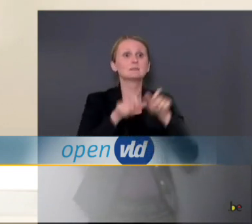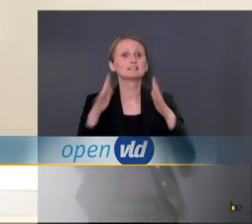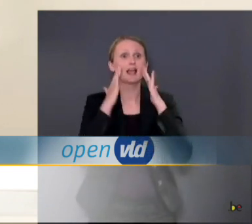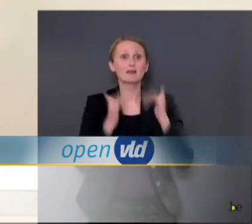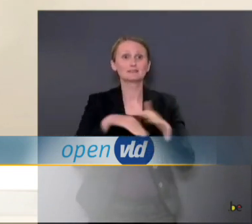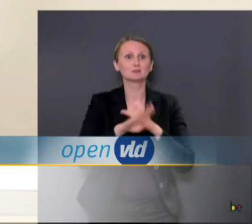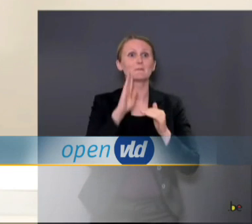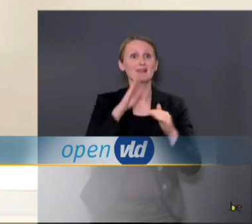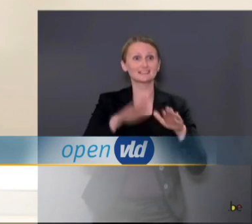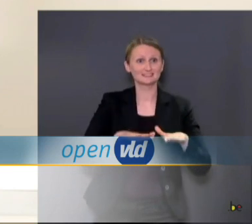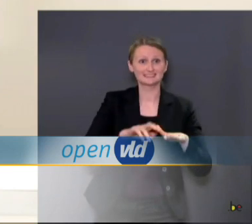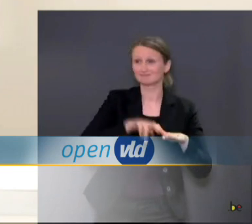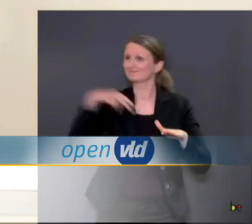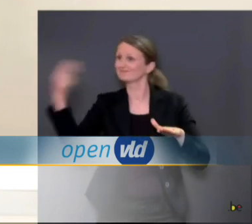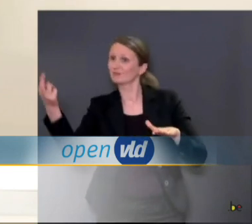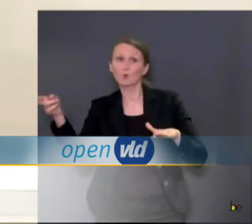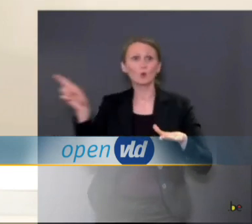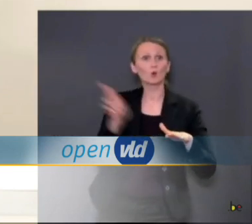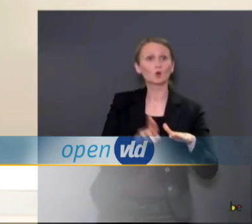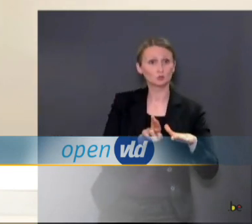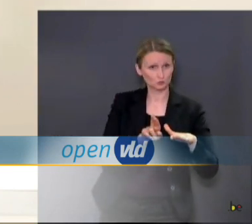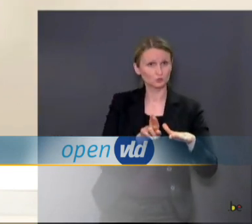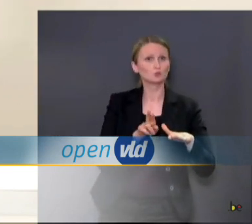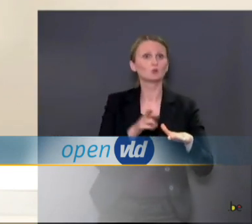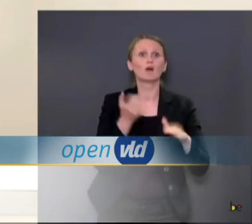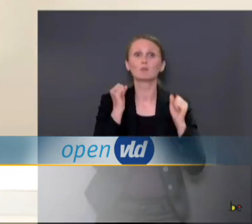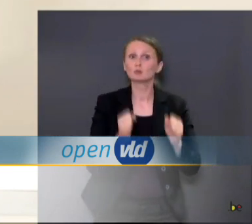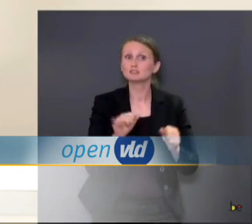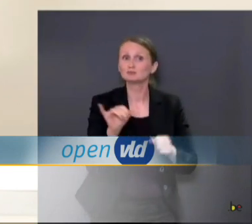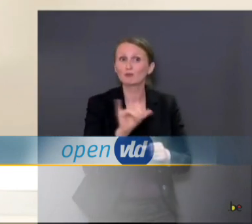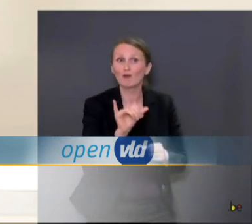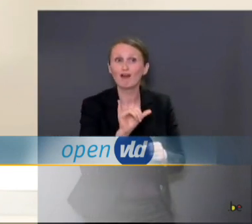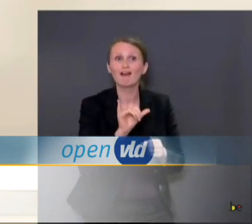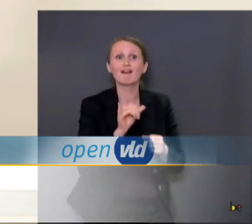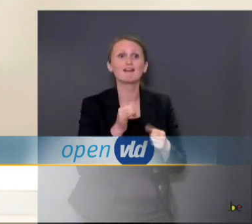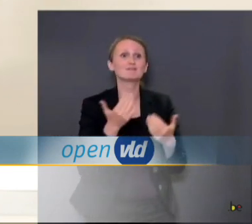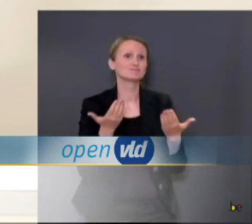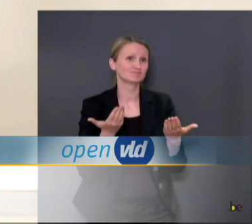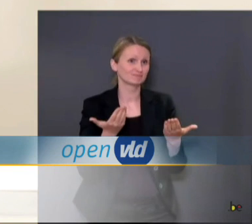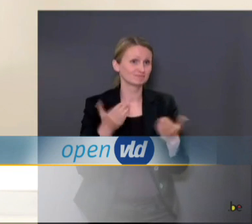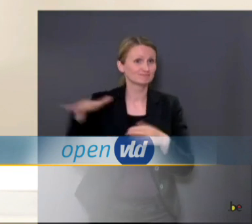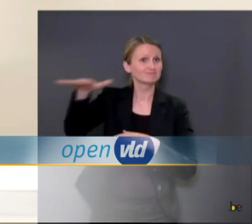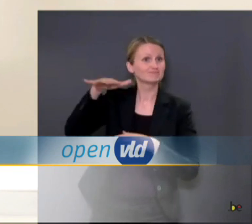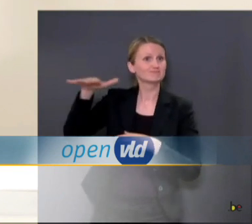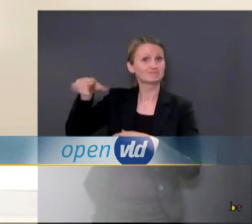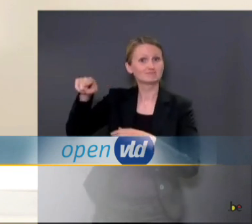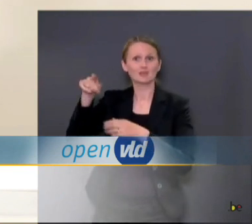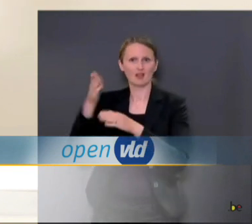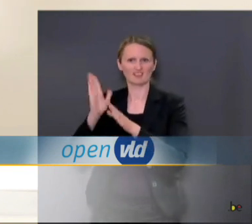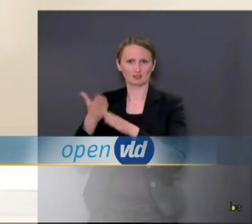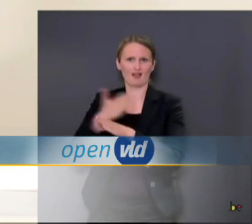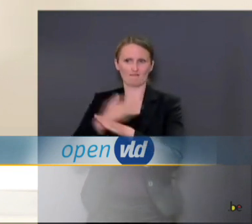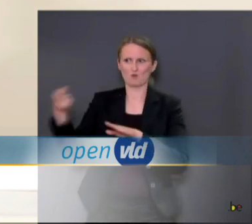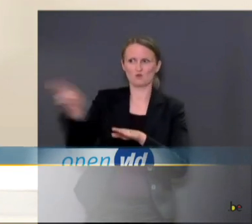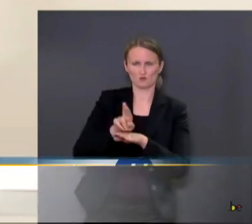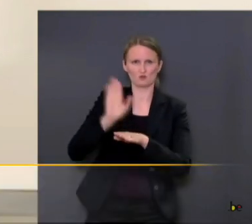pouvez, au lieu d'effectuer un test avant de rentrer dans notre pays, vous pouvez aussi faire un test au moment que